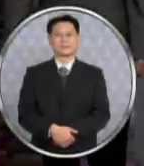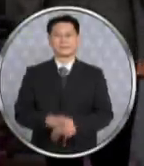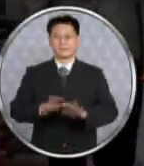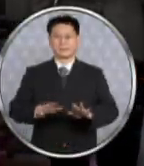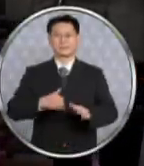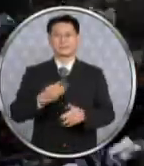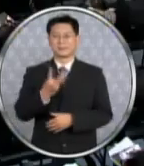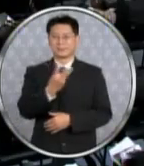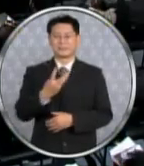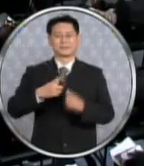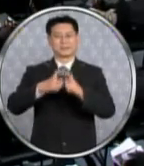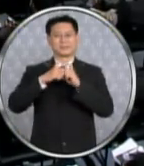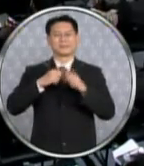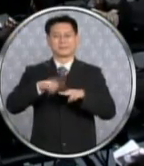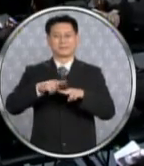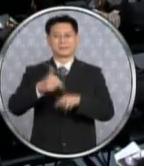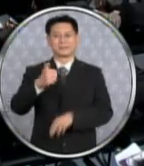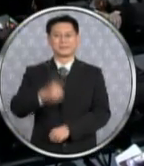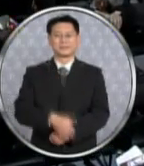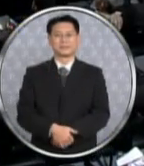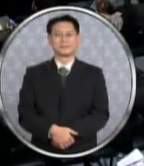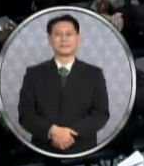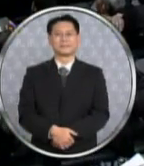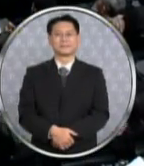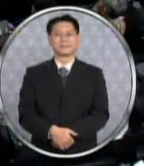现在请三位候选人就位，谢谢。